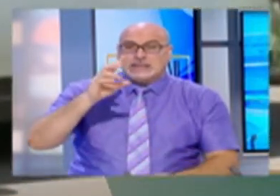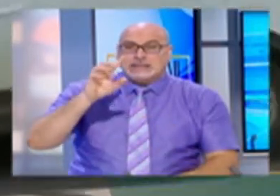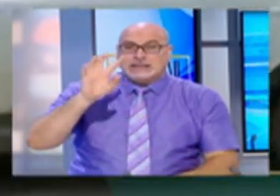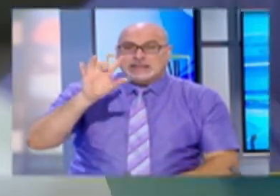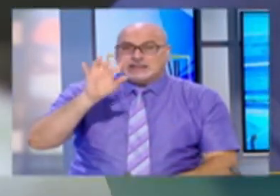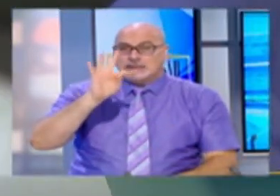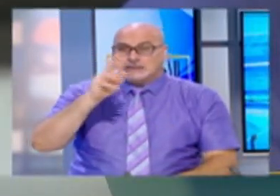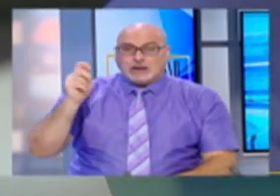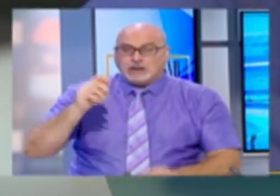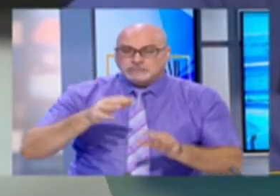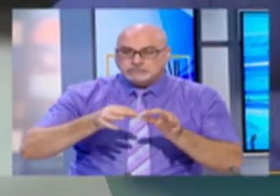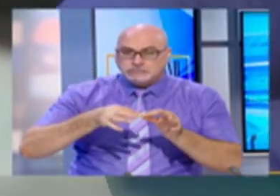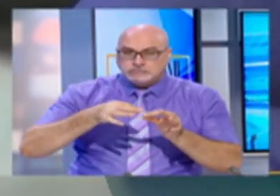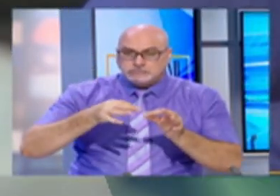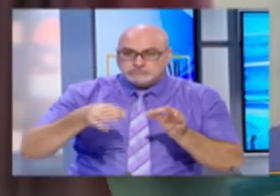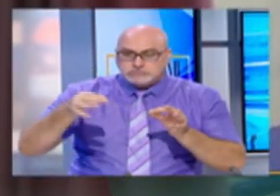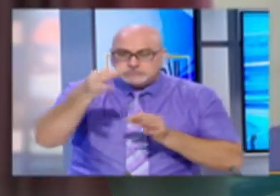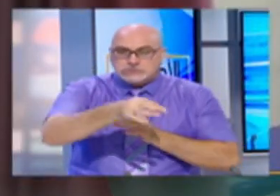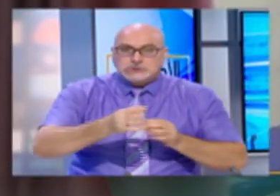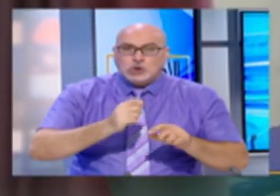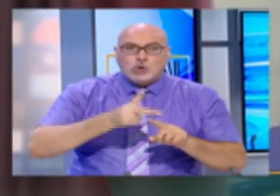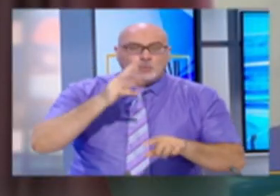العدوى منتشرة في